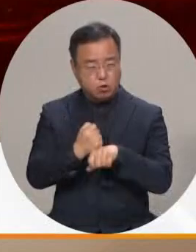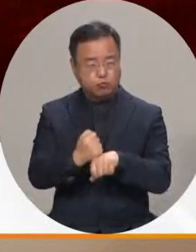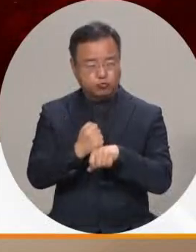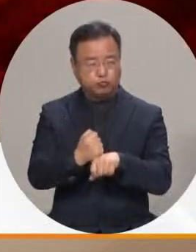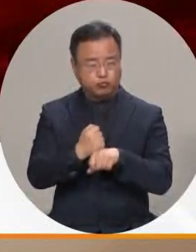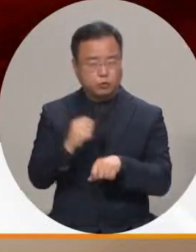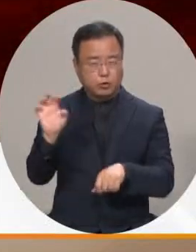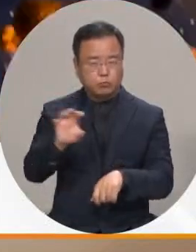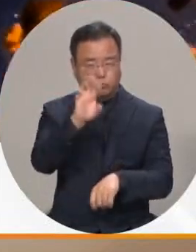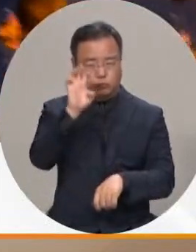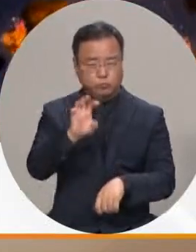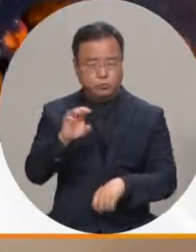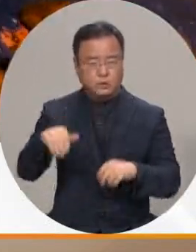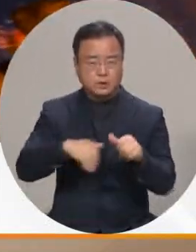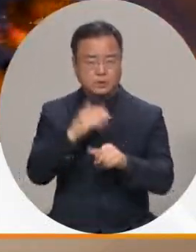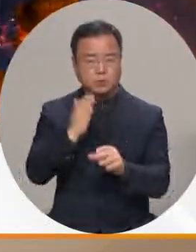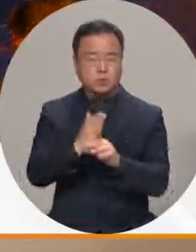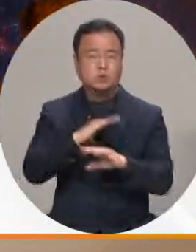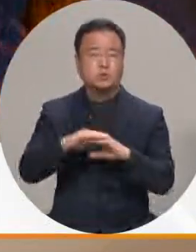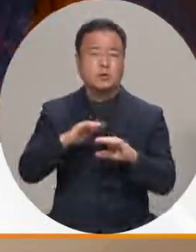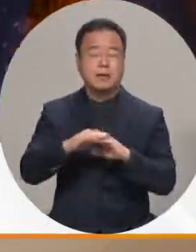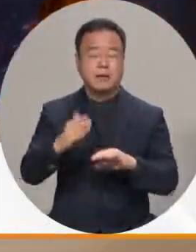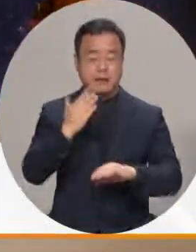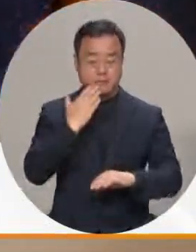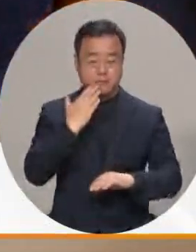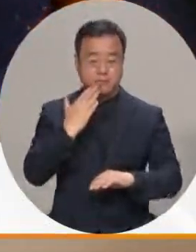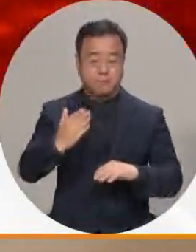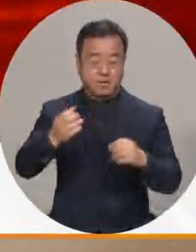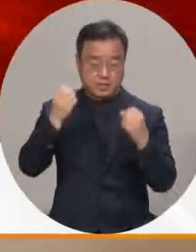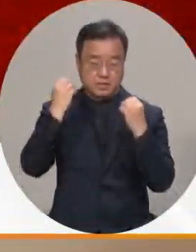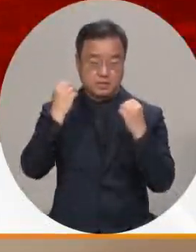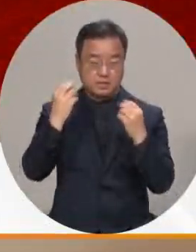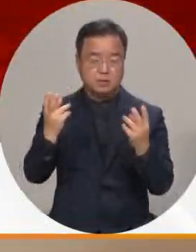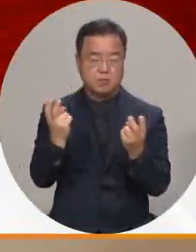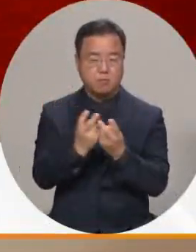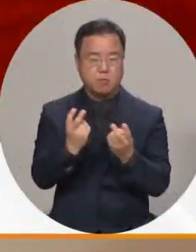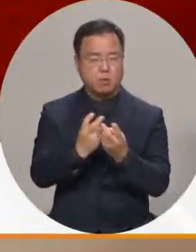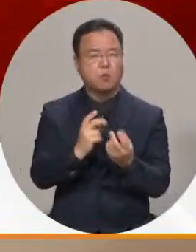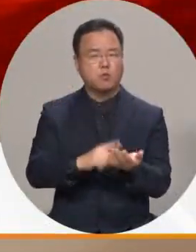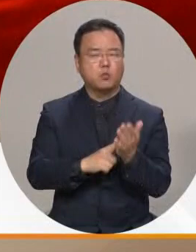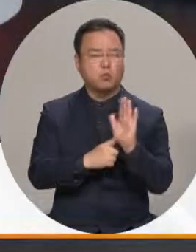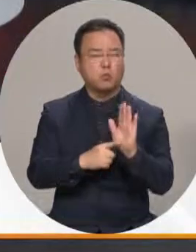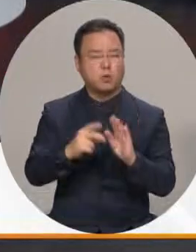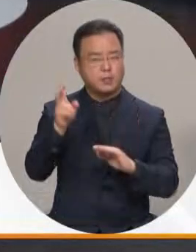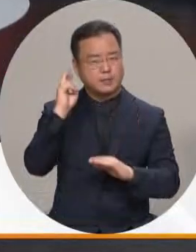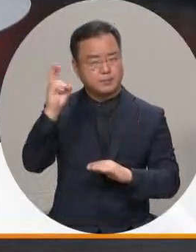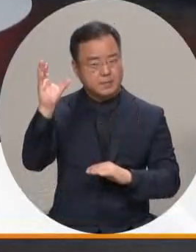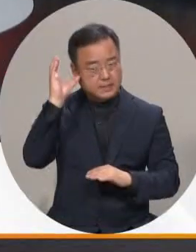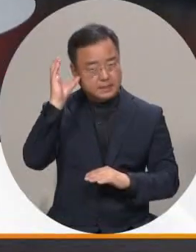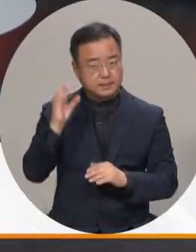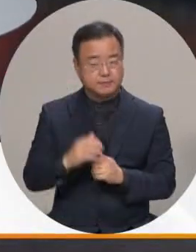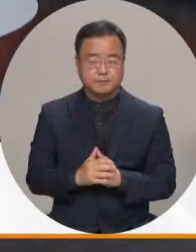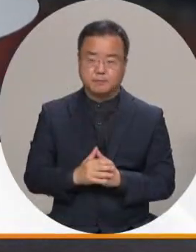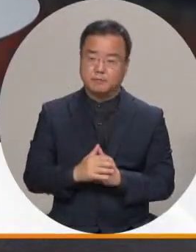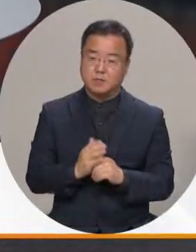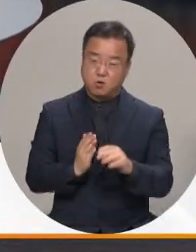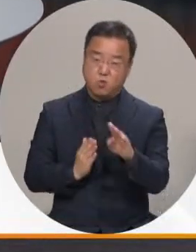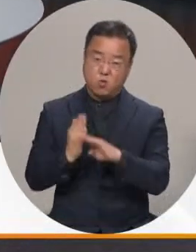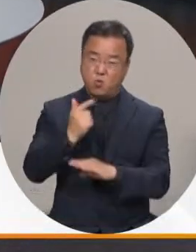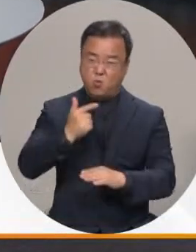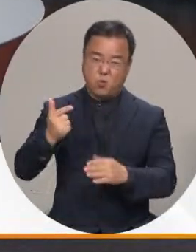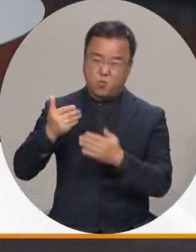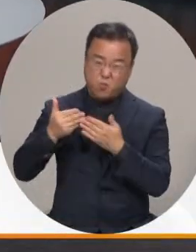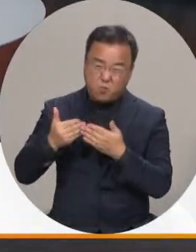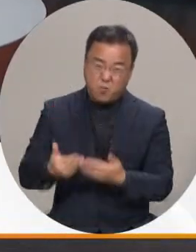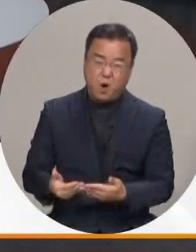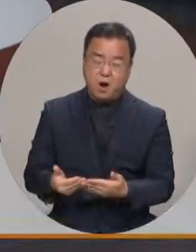그 미지의 영역을 해결할 수 있는 여러 실마리들을 제공할 것으로 보고 있는 것입니다네 초대 질량 그만큼 엄청난 크기의